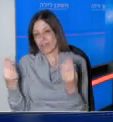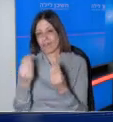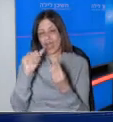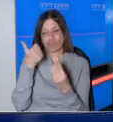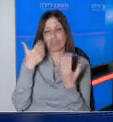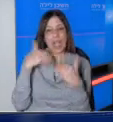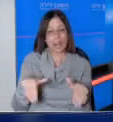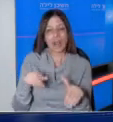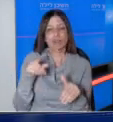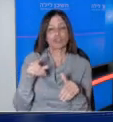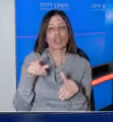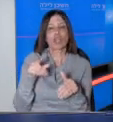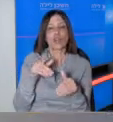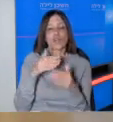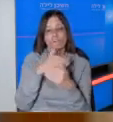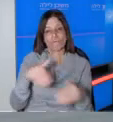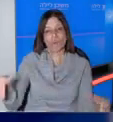על הגבולות, כדי לא להכניס את האומיקרון